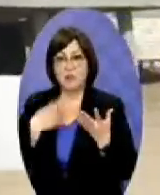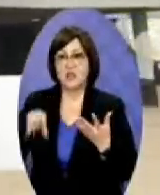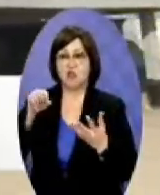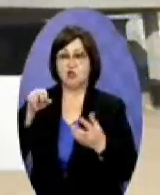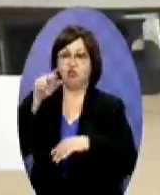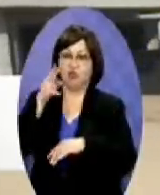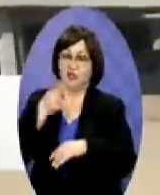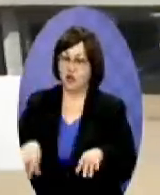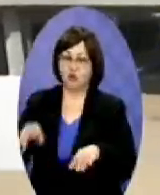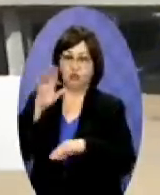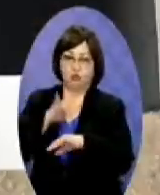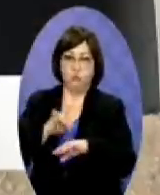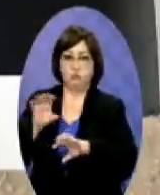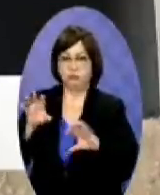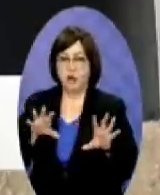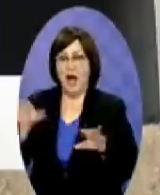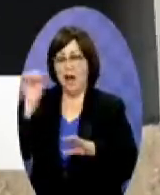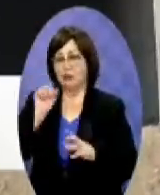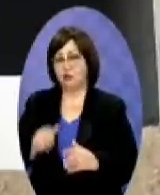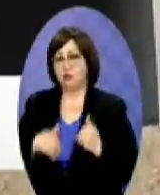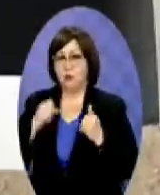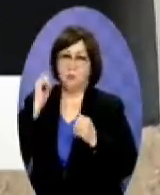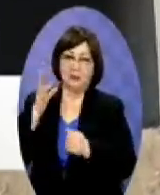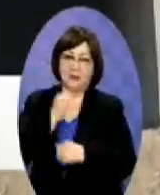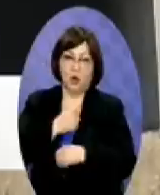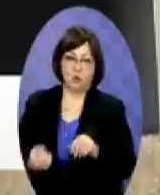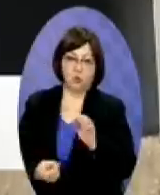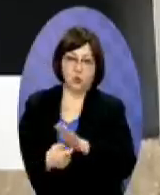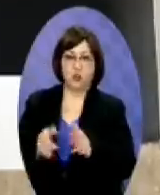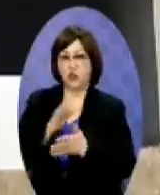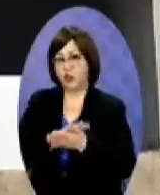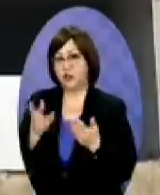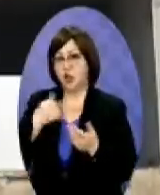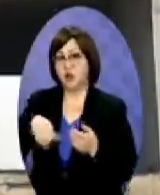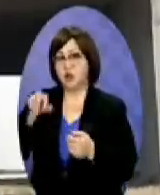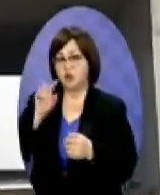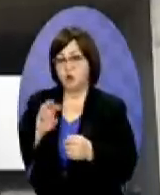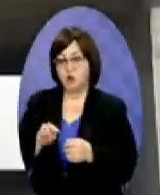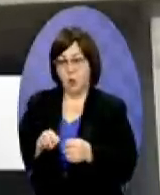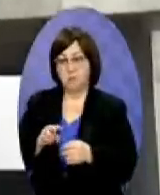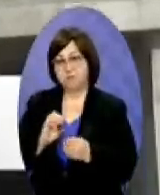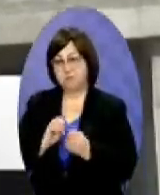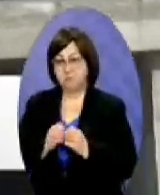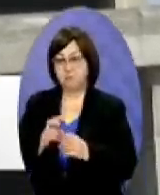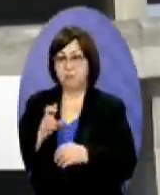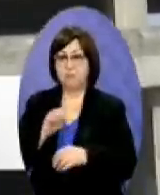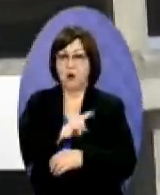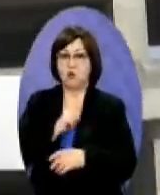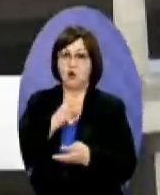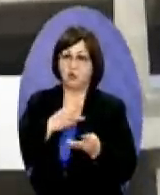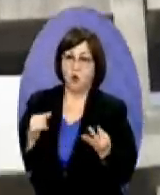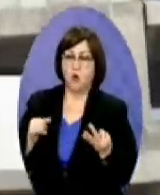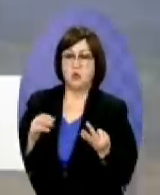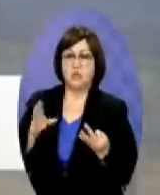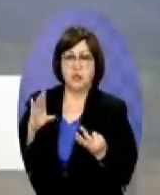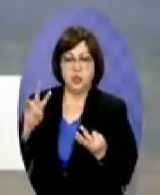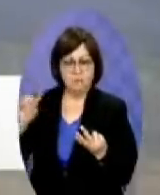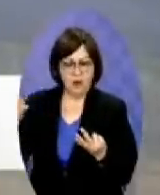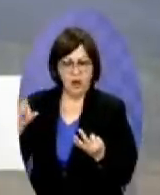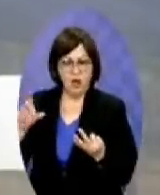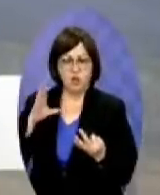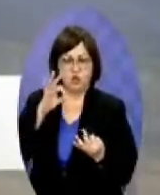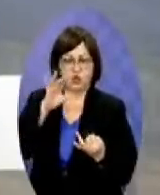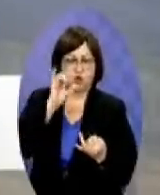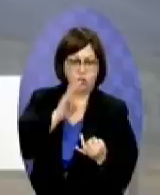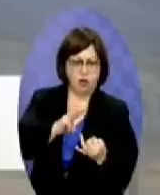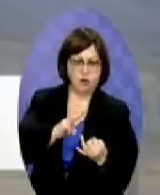юм а. Азийн хөгжлийн банкны санхүүжилтээр шин дэд төвүүдийн дэдгүцсэн ажлыг Баян Хошуул, Сэлэв, Сонсголон гэх мэт газруудад хийж байгаа гэдгийг их